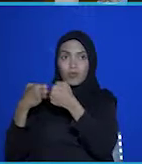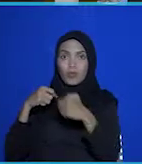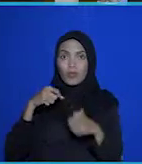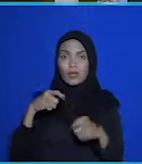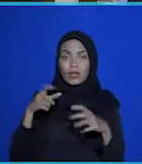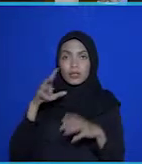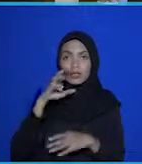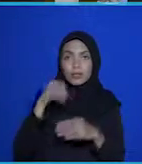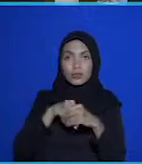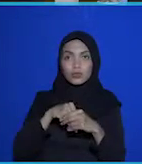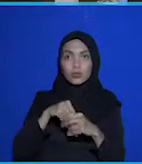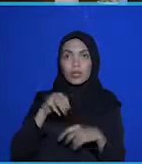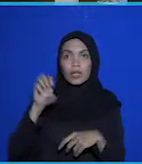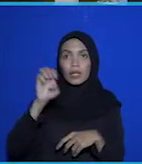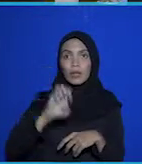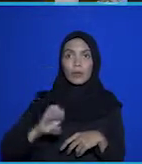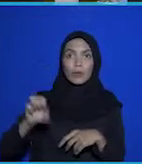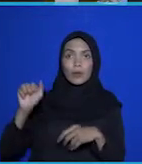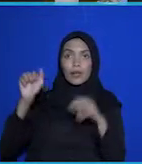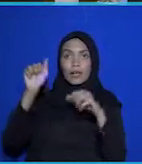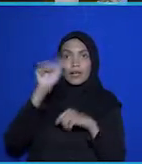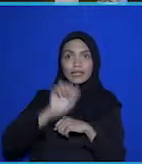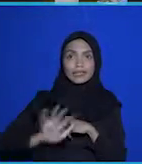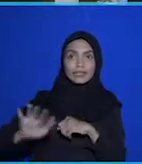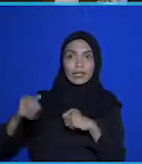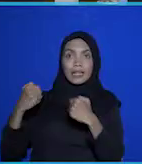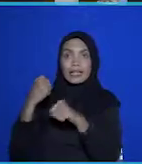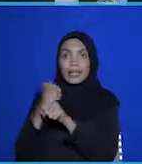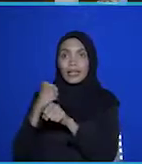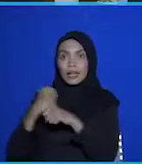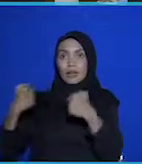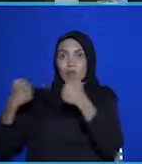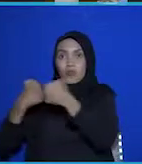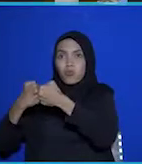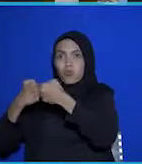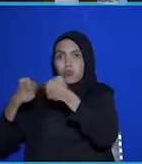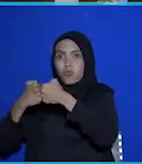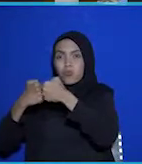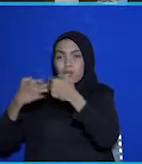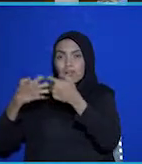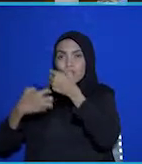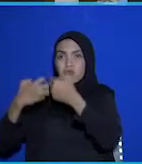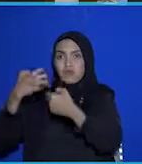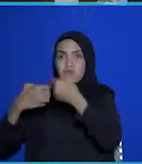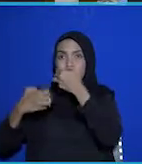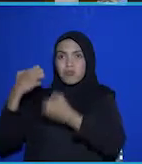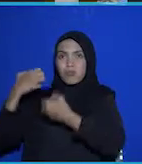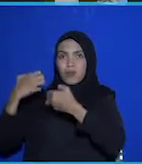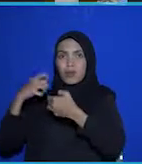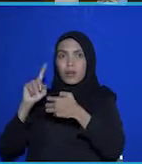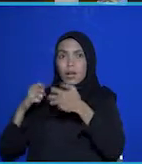lempeng, bagian dari lempeng benua Eurasia. Akibat tumbukan tadi, apa yang